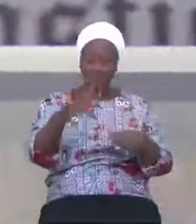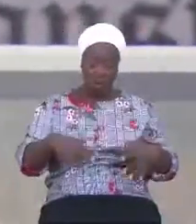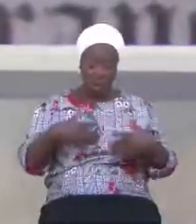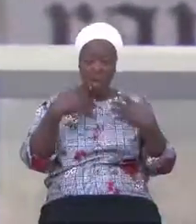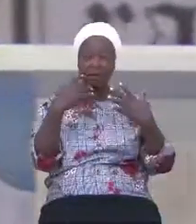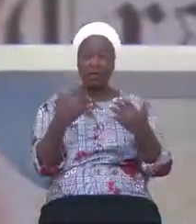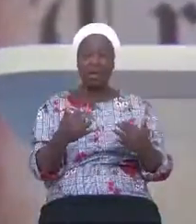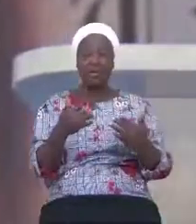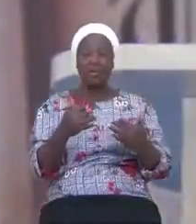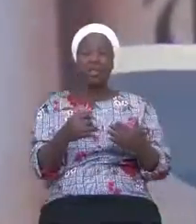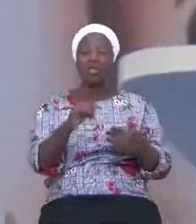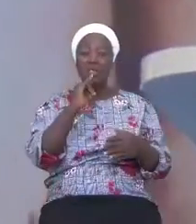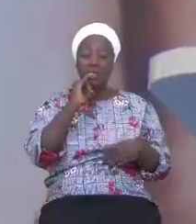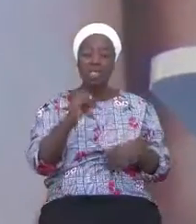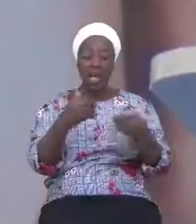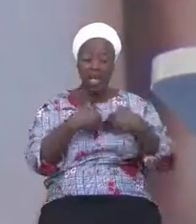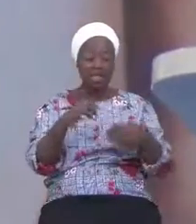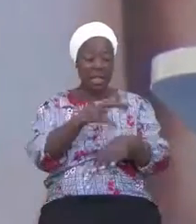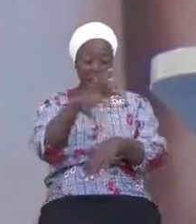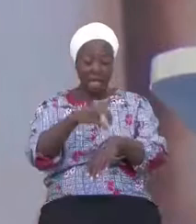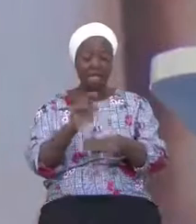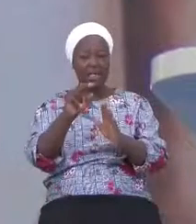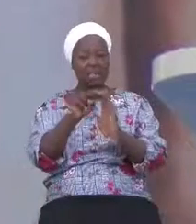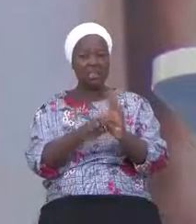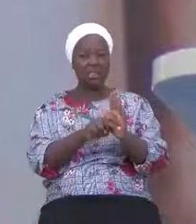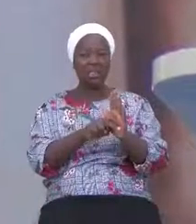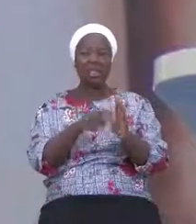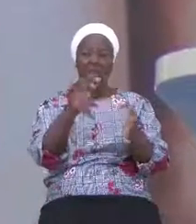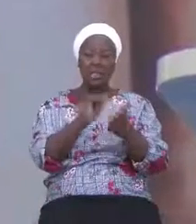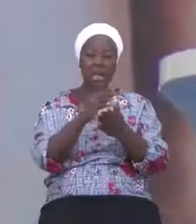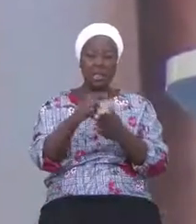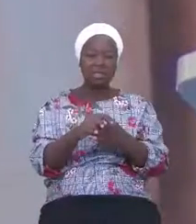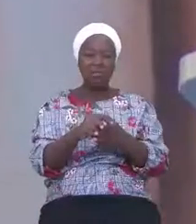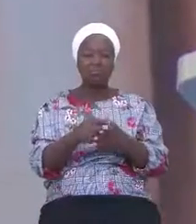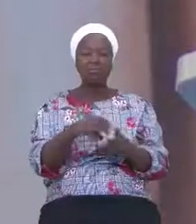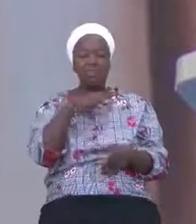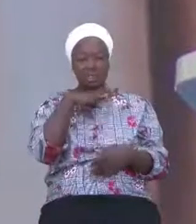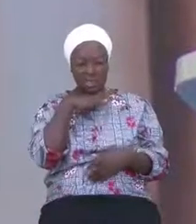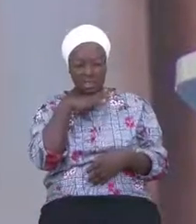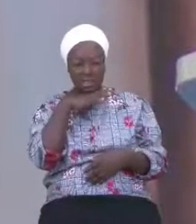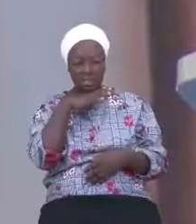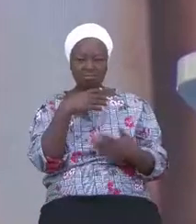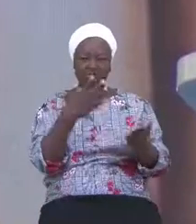a le caractère terrestre et la poussière,